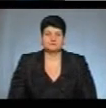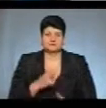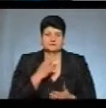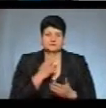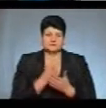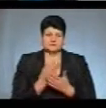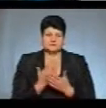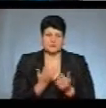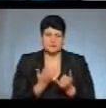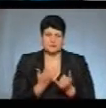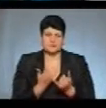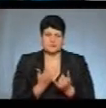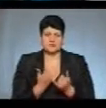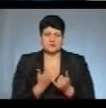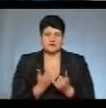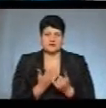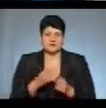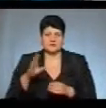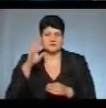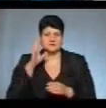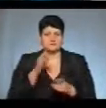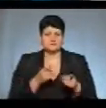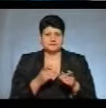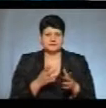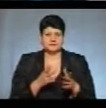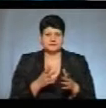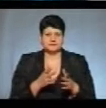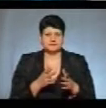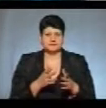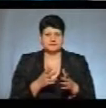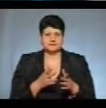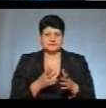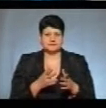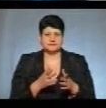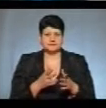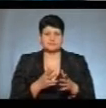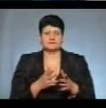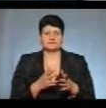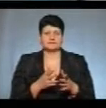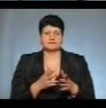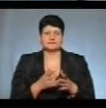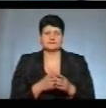капітана, зосереджений капітан, і лежка для Дмитра Підручного.